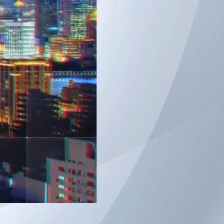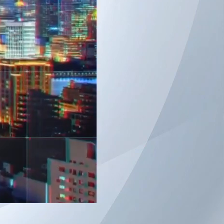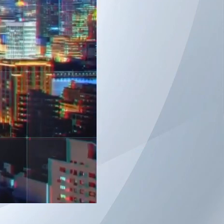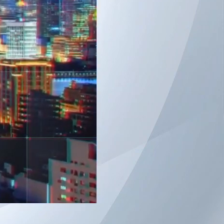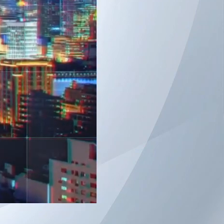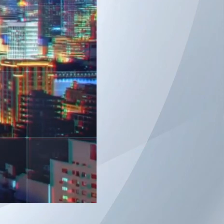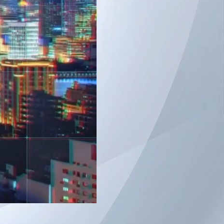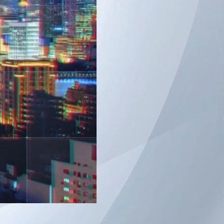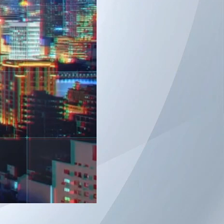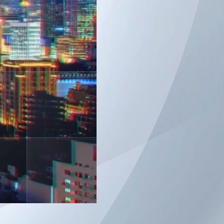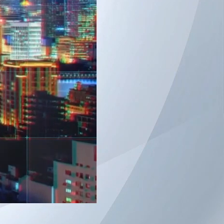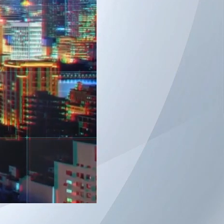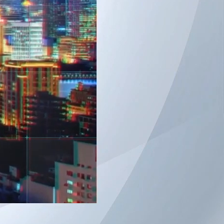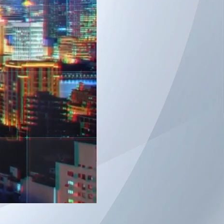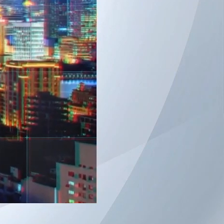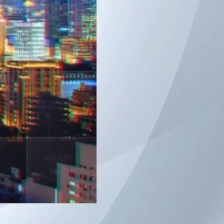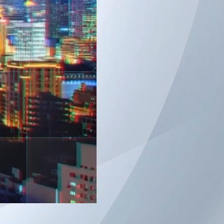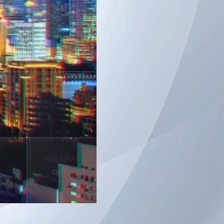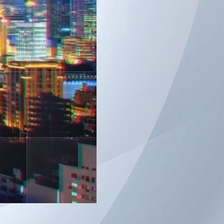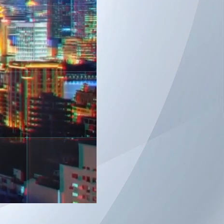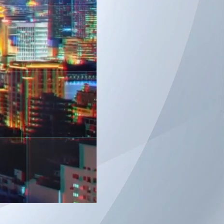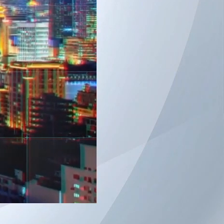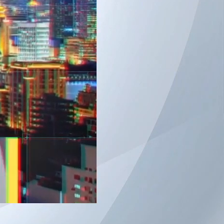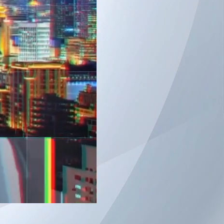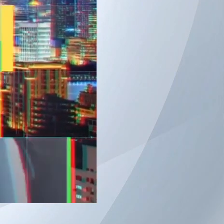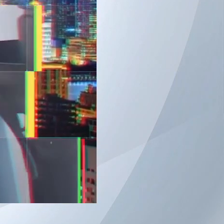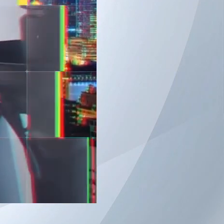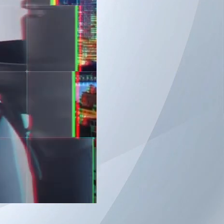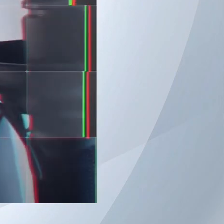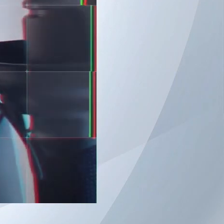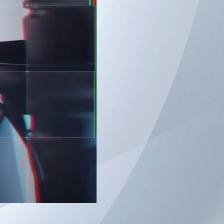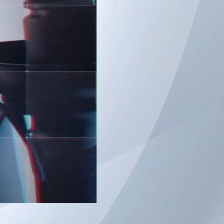好， Desde 我是 España. 胡浩，来自中国上海。